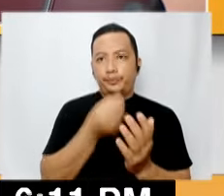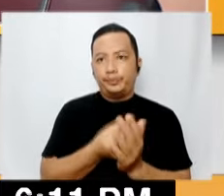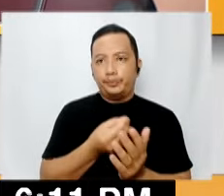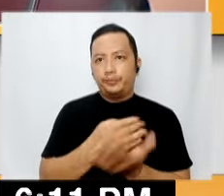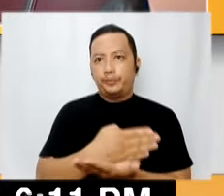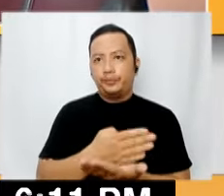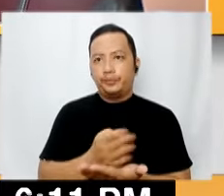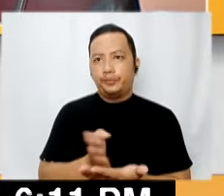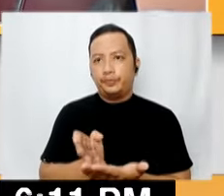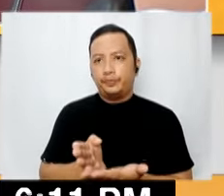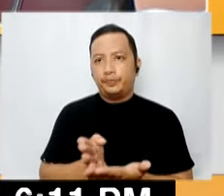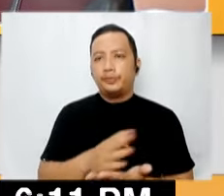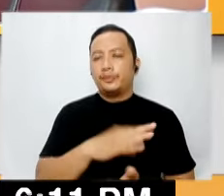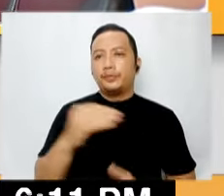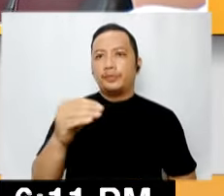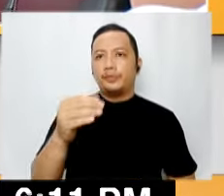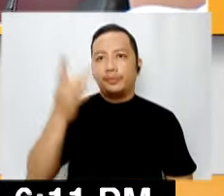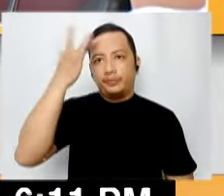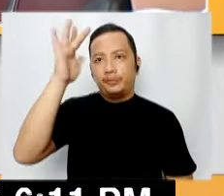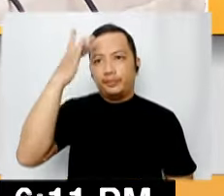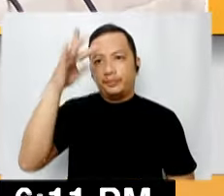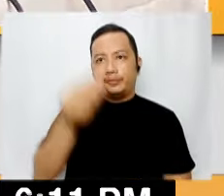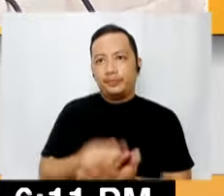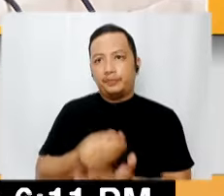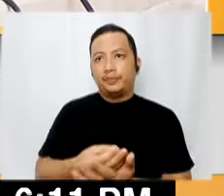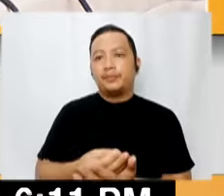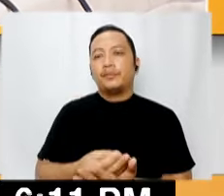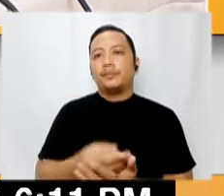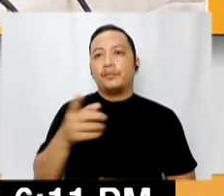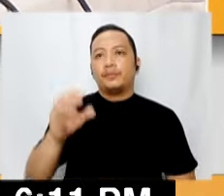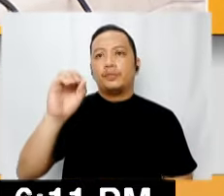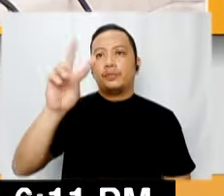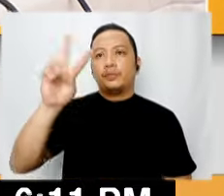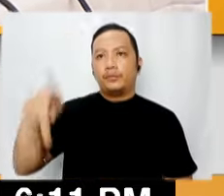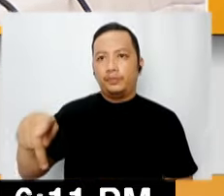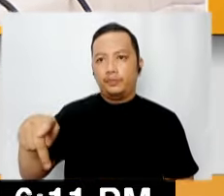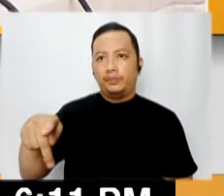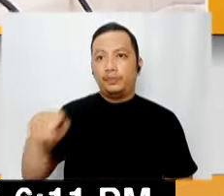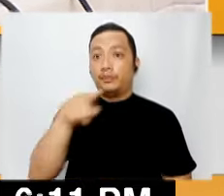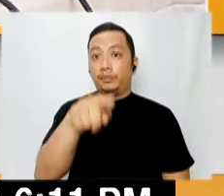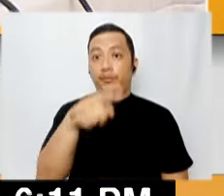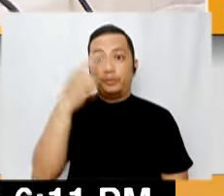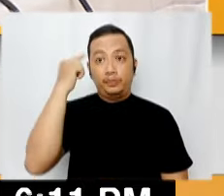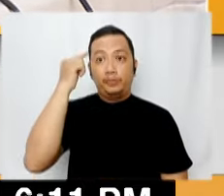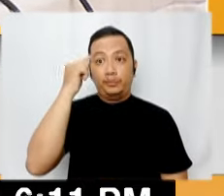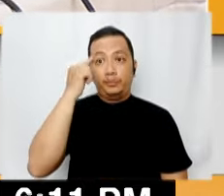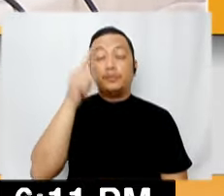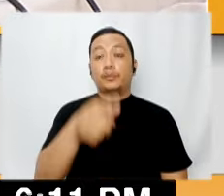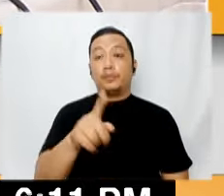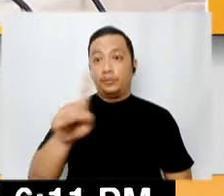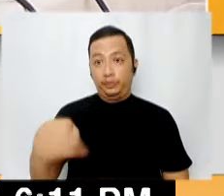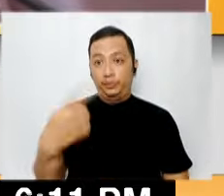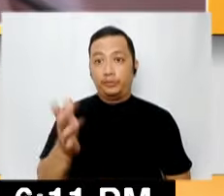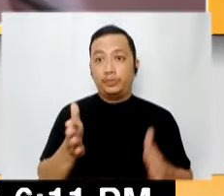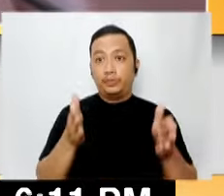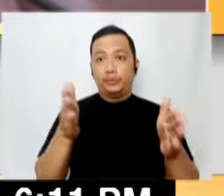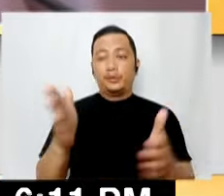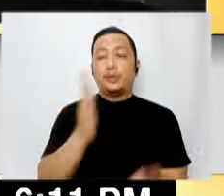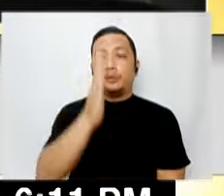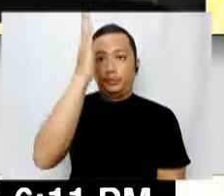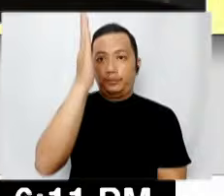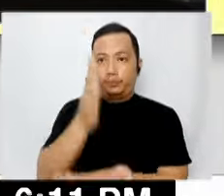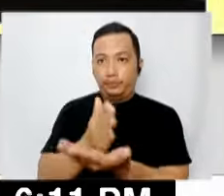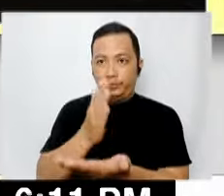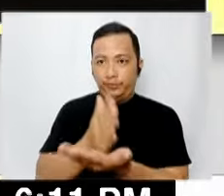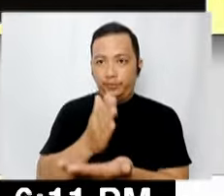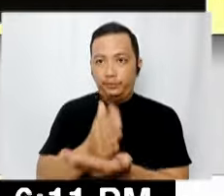yung intelligence fund ng Office of the Vice President. At sa palagay po ninyo, ito na lang po ang paraan para matuldukan ito pong bangayan